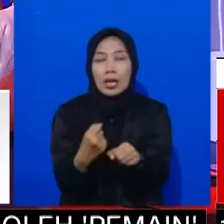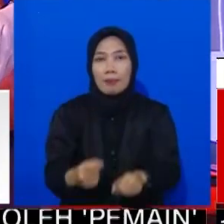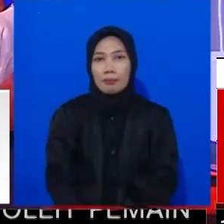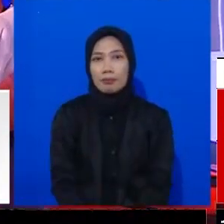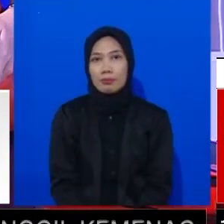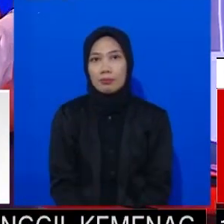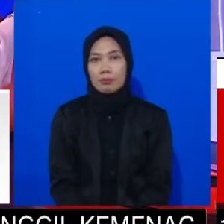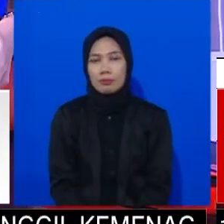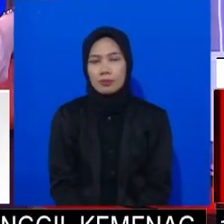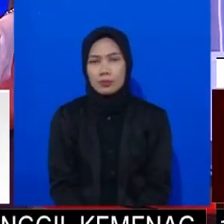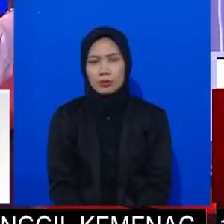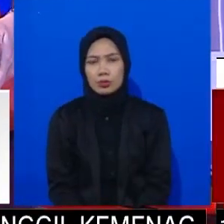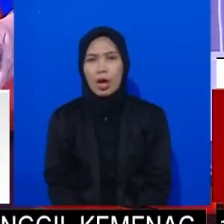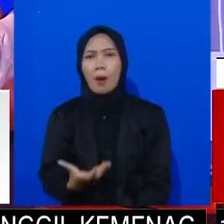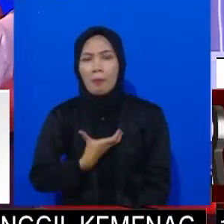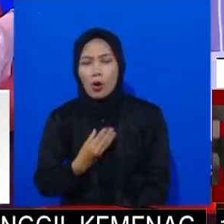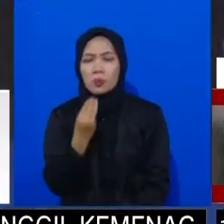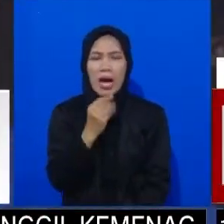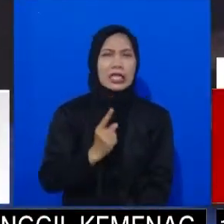untuk disantap saat begadang.